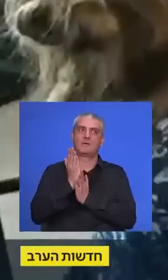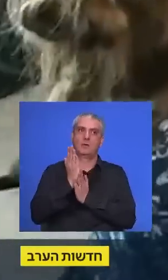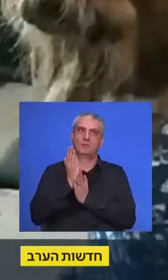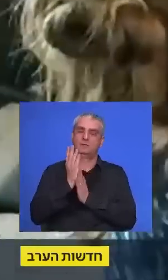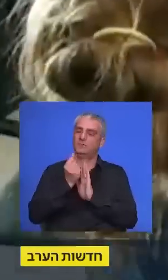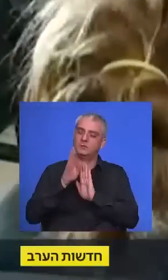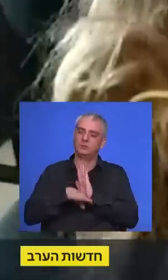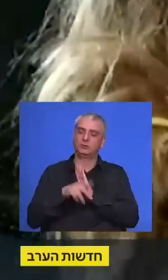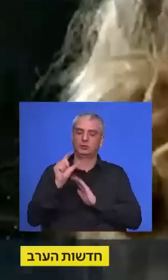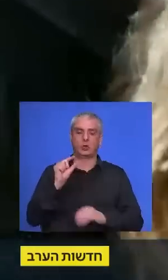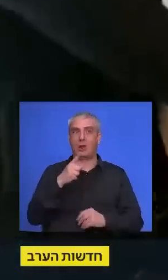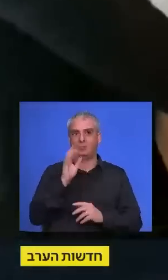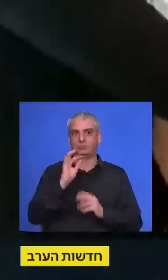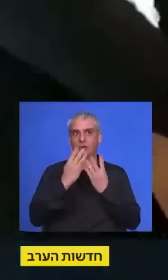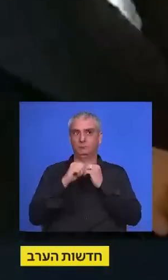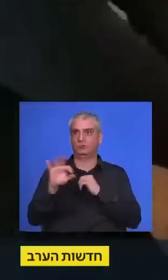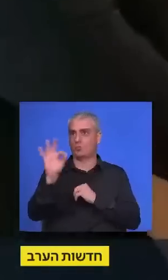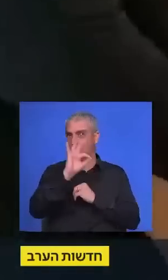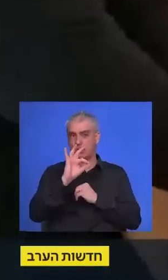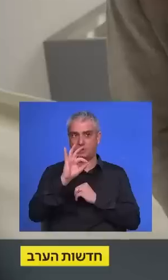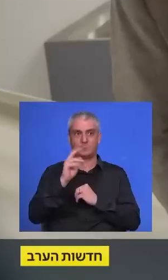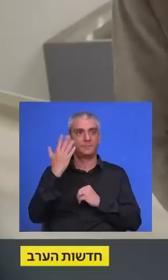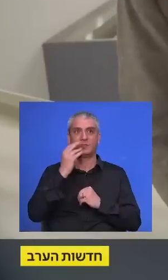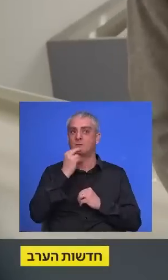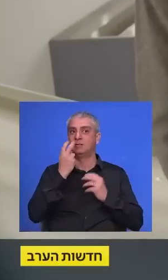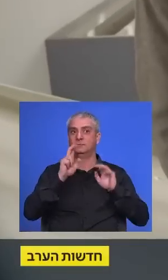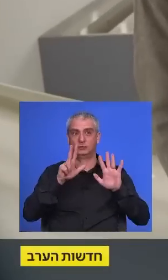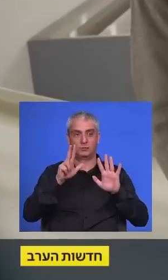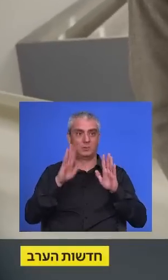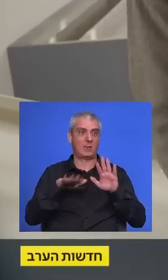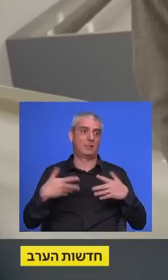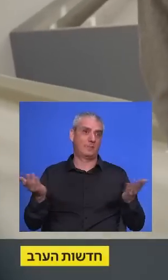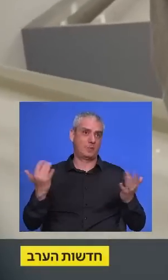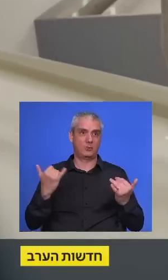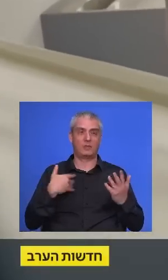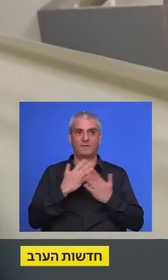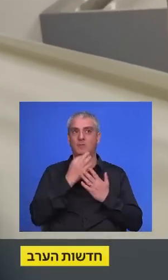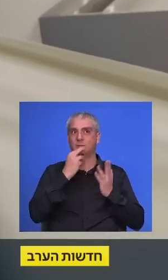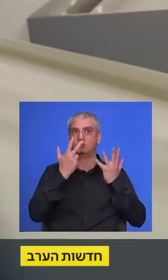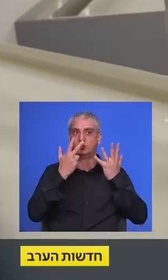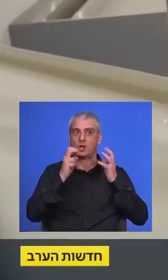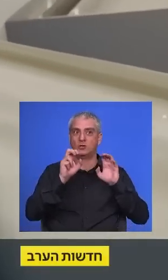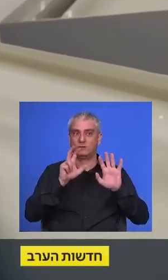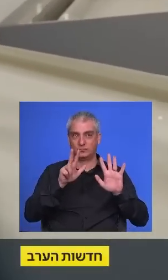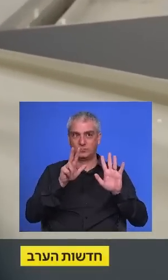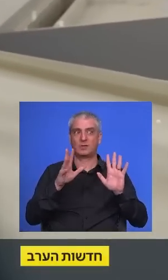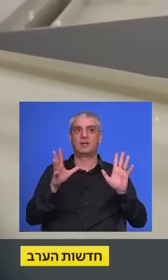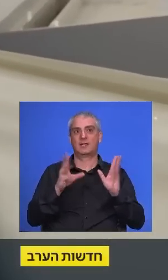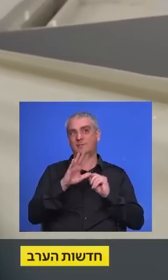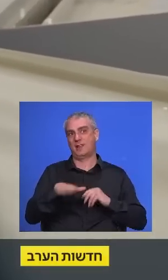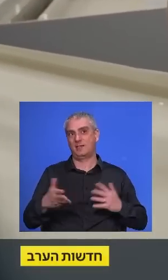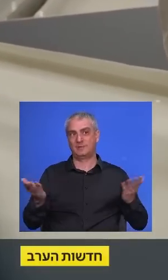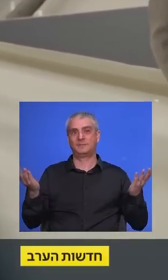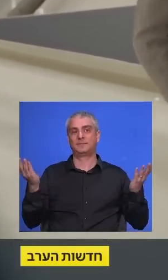וזול יותר עבור המשפחות שלהם. היינו בני 28 בלי ילדים, והיום אנחנו כבר בני 38